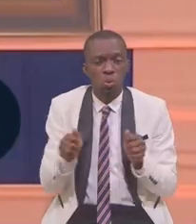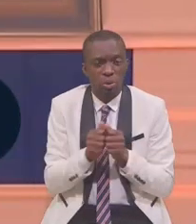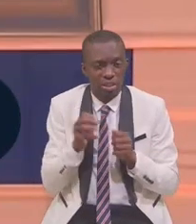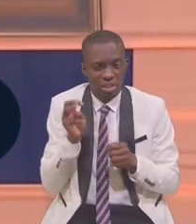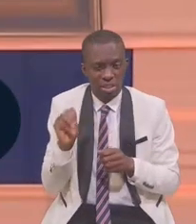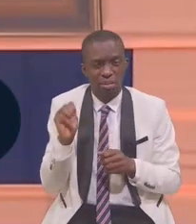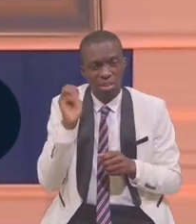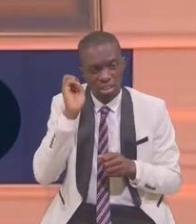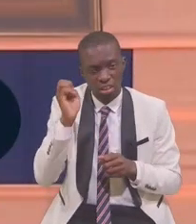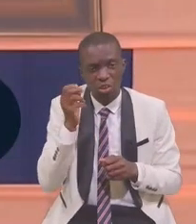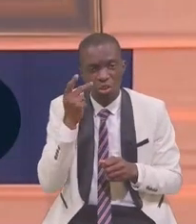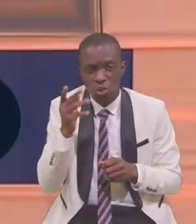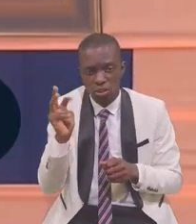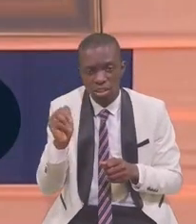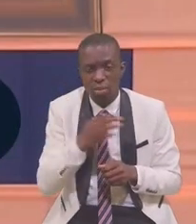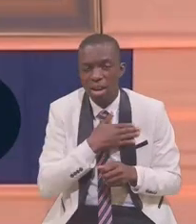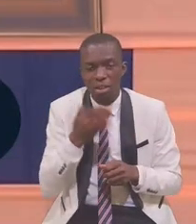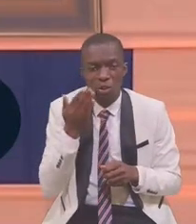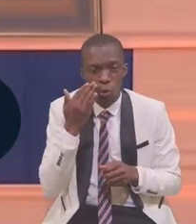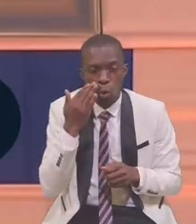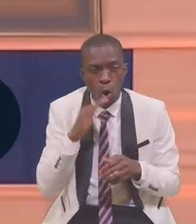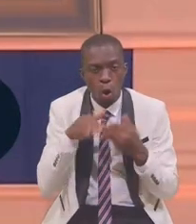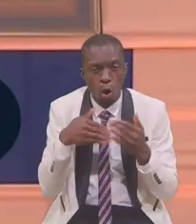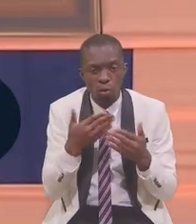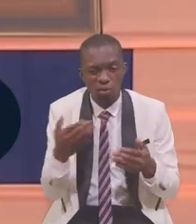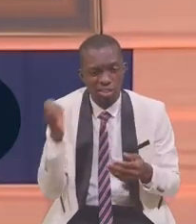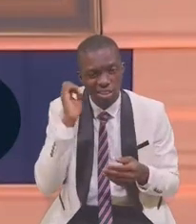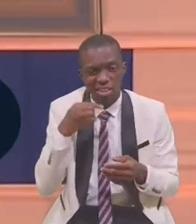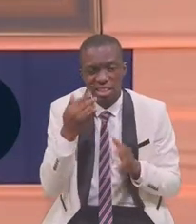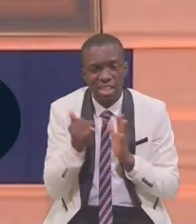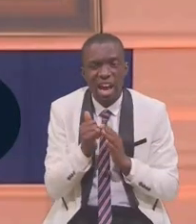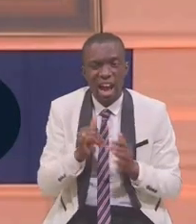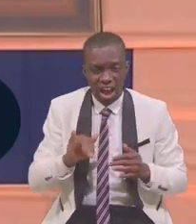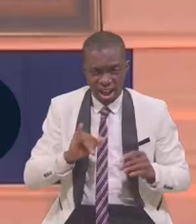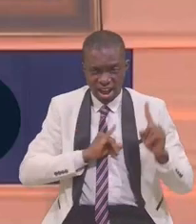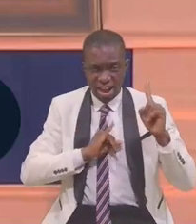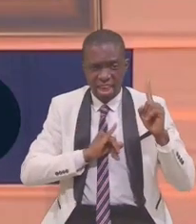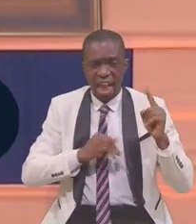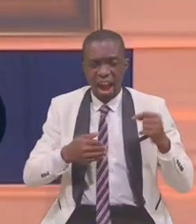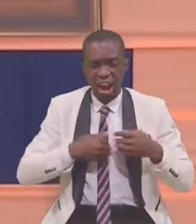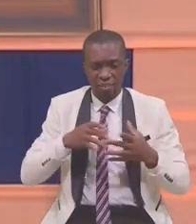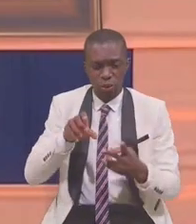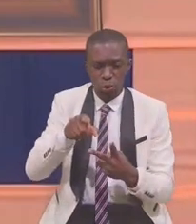monde. Il dit que... Et je vous ai choisi du milieu du monde. À